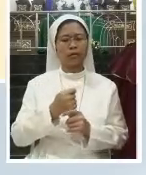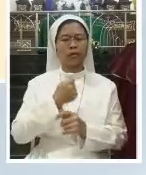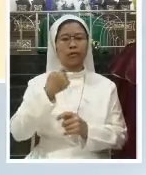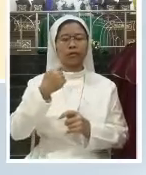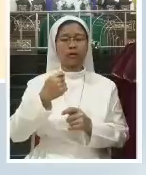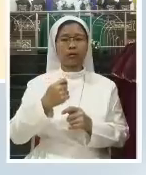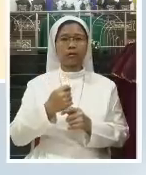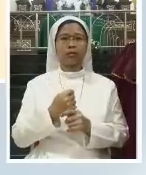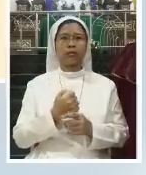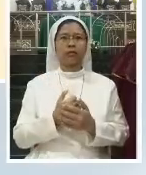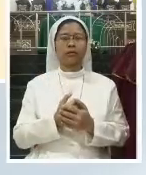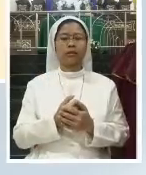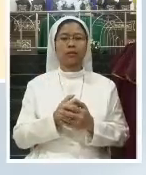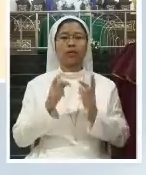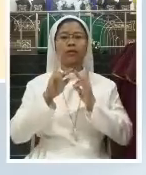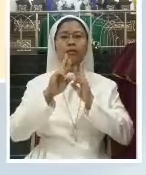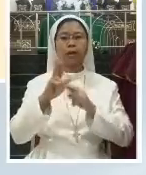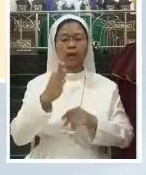manan.